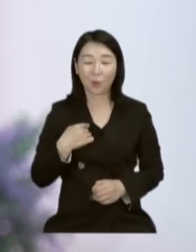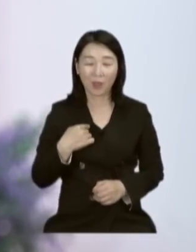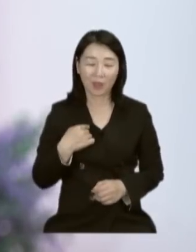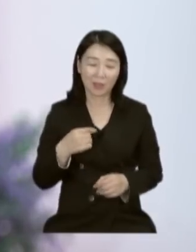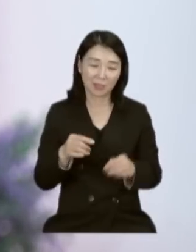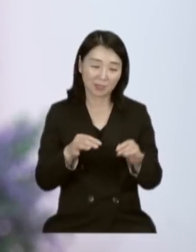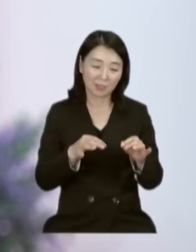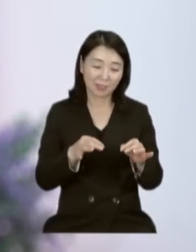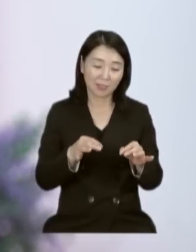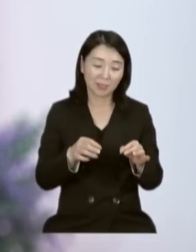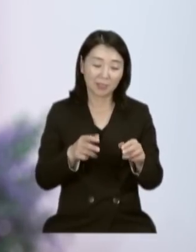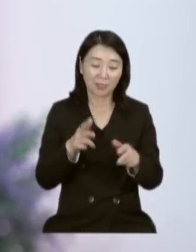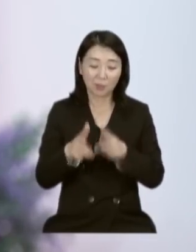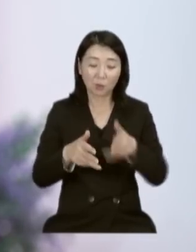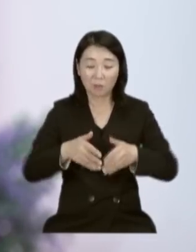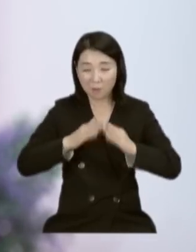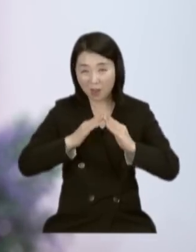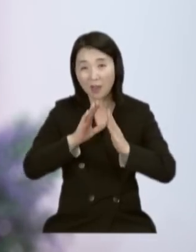하면서